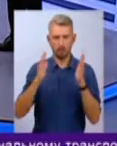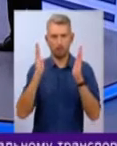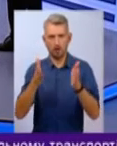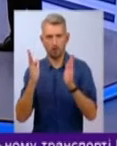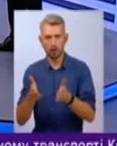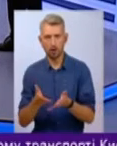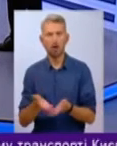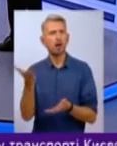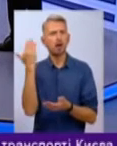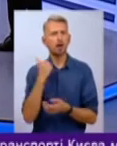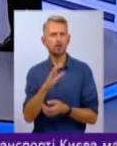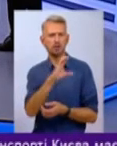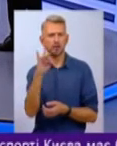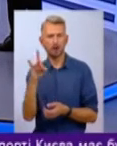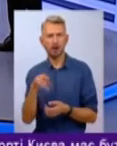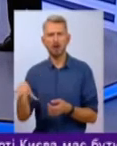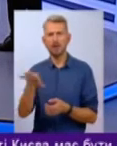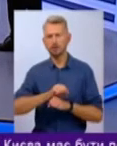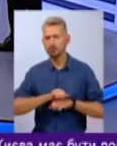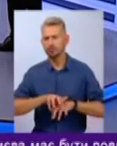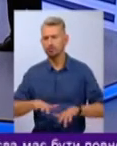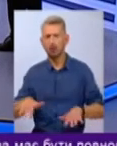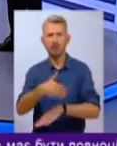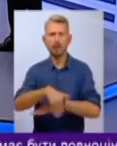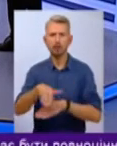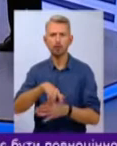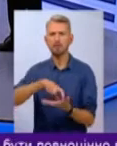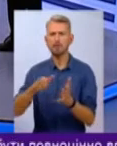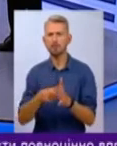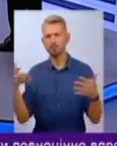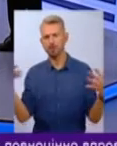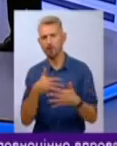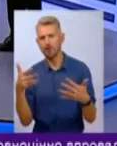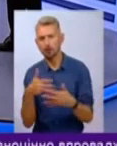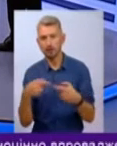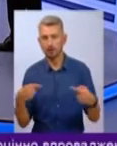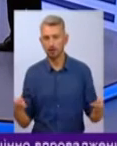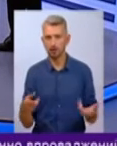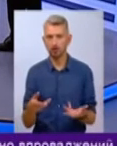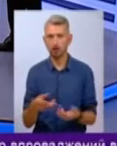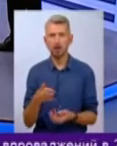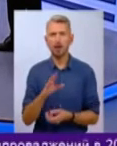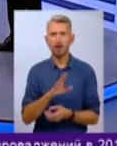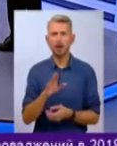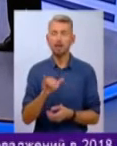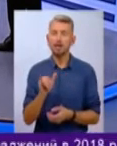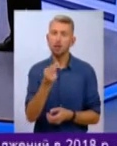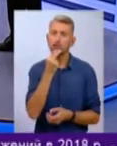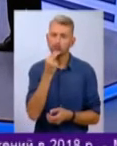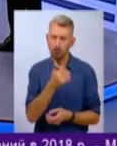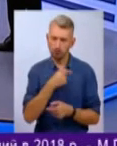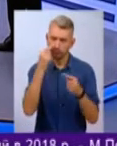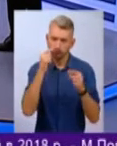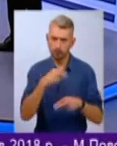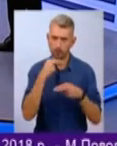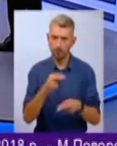Раніше при радянській владі, всі виходили на вулиці, приміщення провітрювалися і так далі. І на харчування хотілося б звернути увагу, як